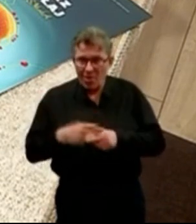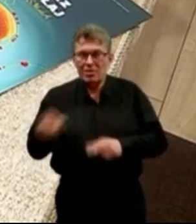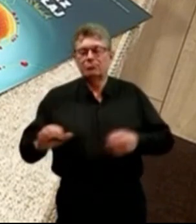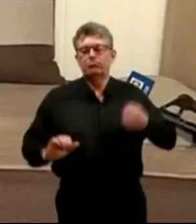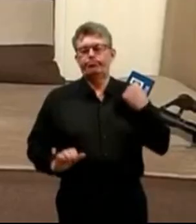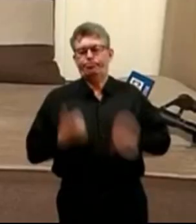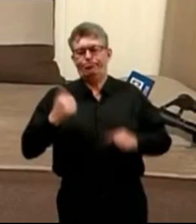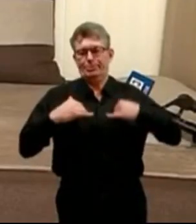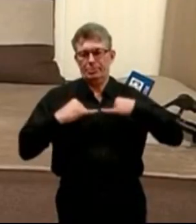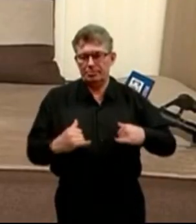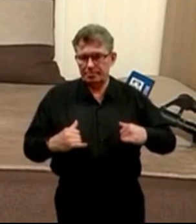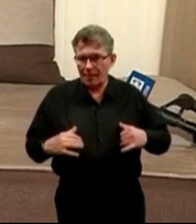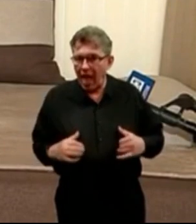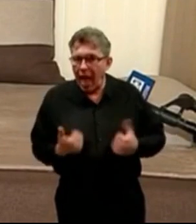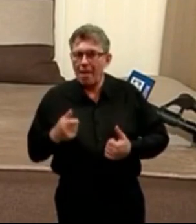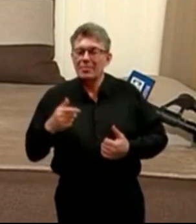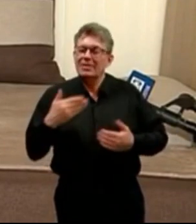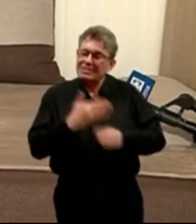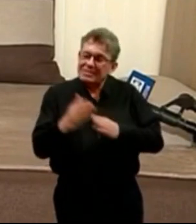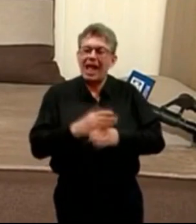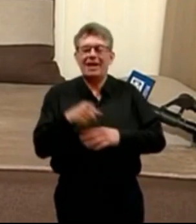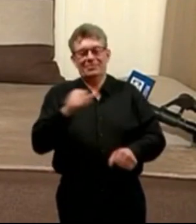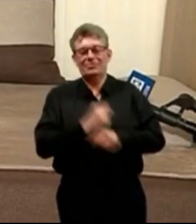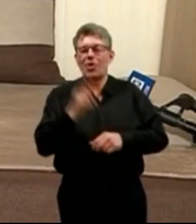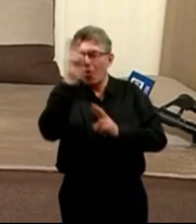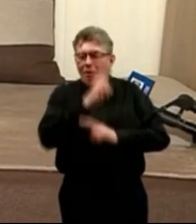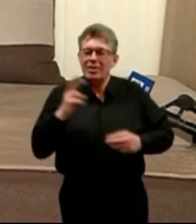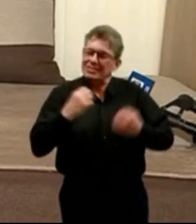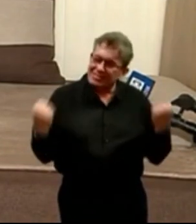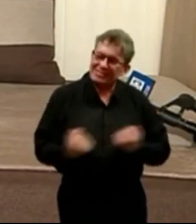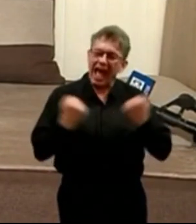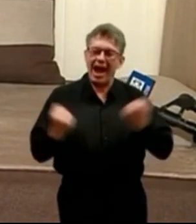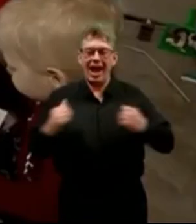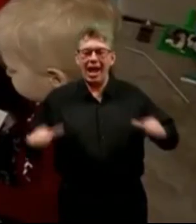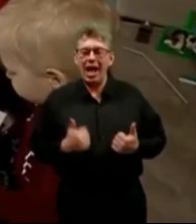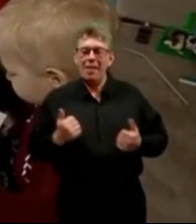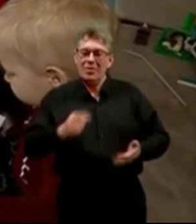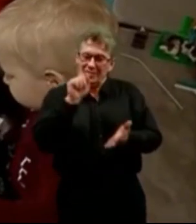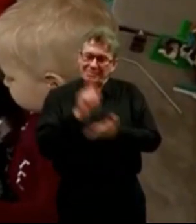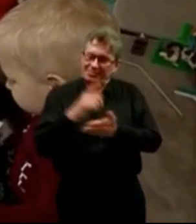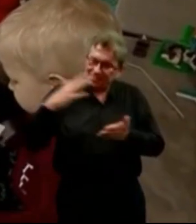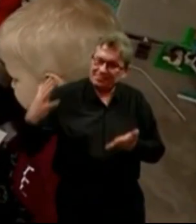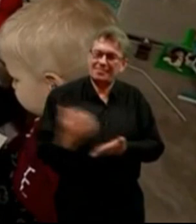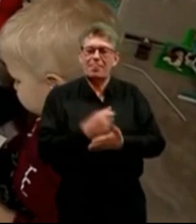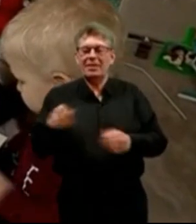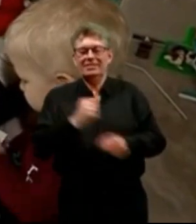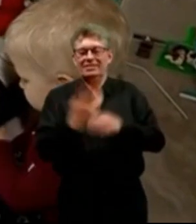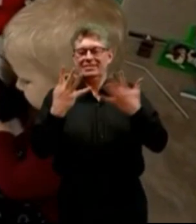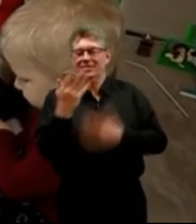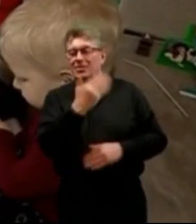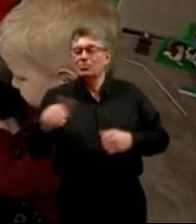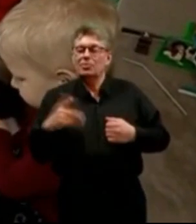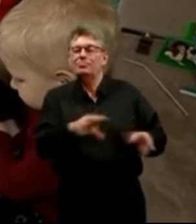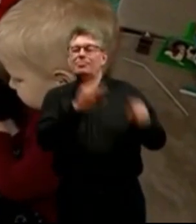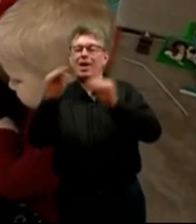wszystko, żeby zdobyć serduszkową zbroję, czyli ta przenośnia dotycząca 9 milionów